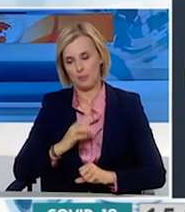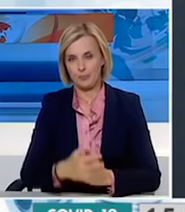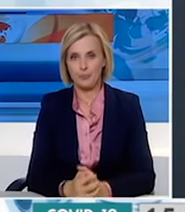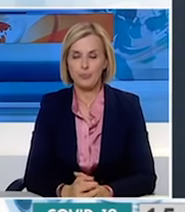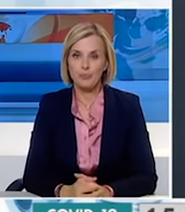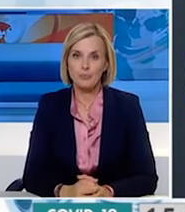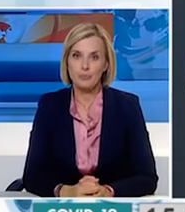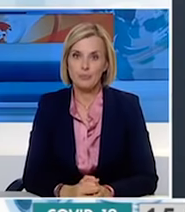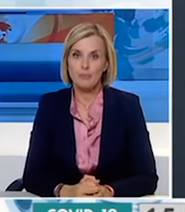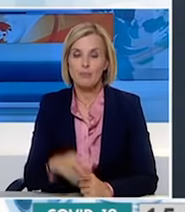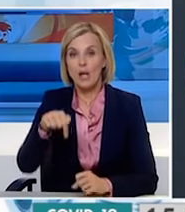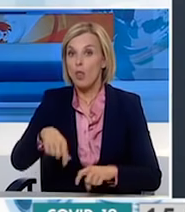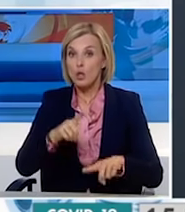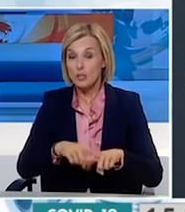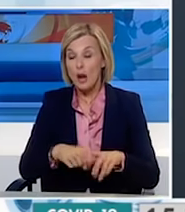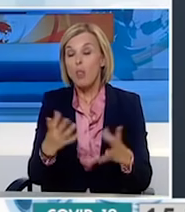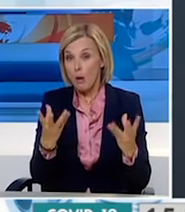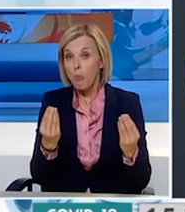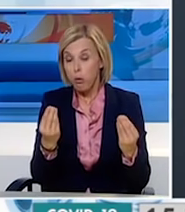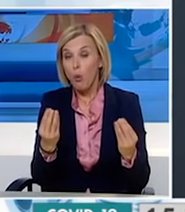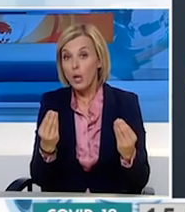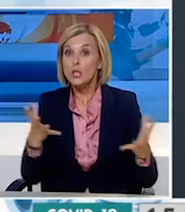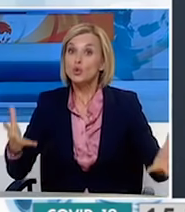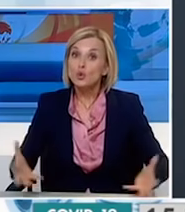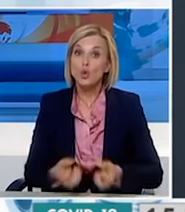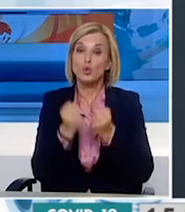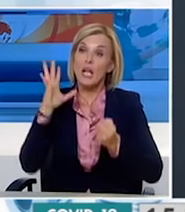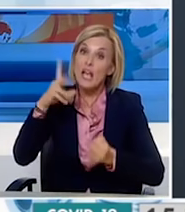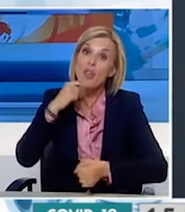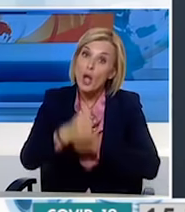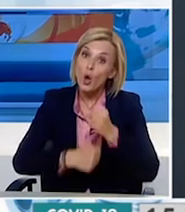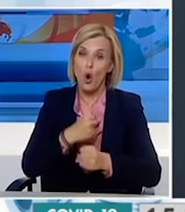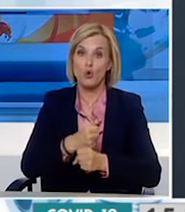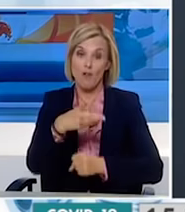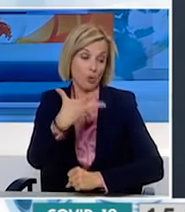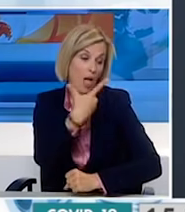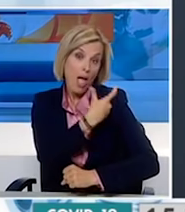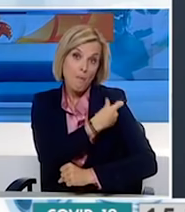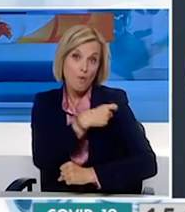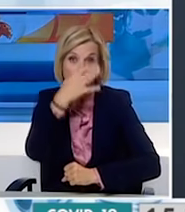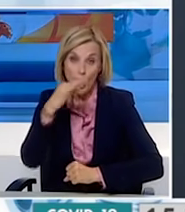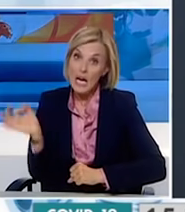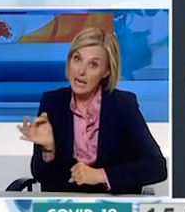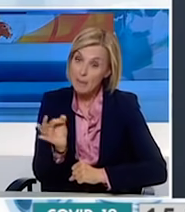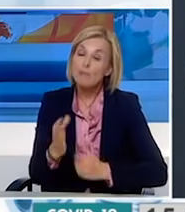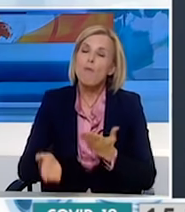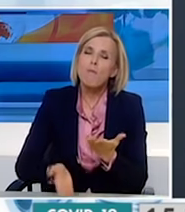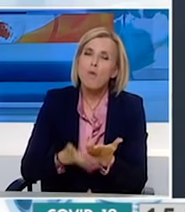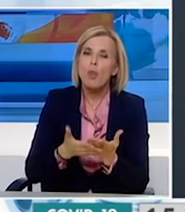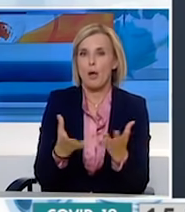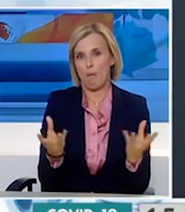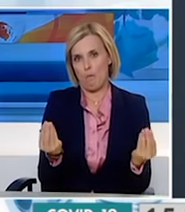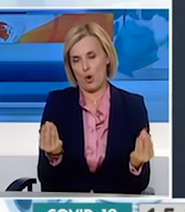εφαρμόζεται. Στην Ελλάδα εκατοντάδες, στις Ηνωμένες Πολιτείες έχει υπολογιστεί 6 με 8.000 ζωές το χρόνο, για να καταλάβετε για τι μέγεθη